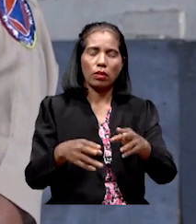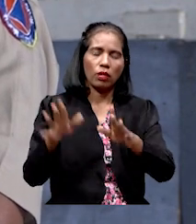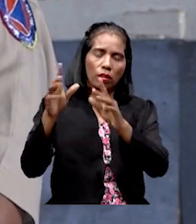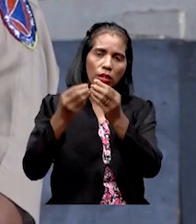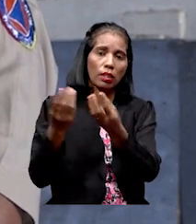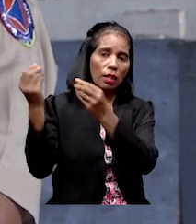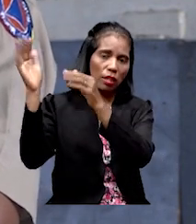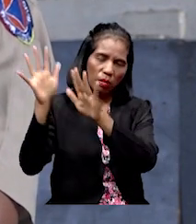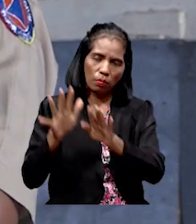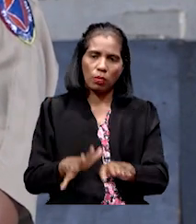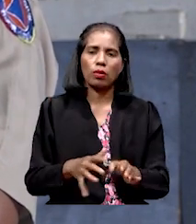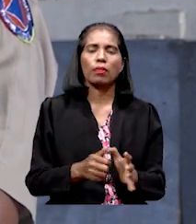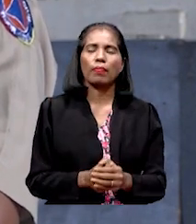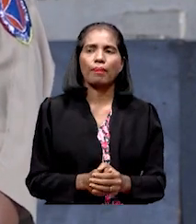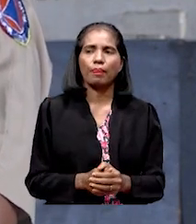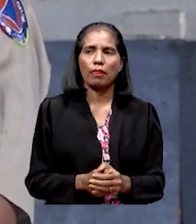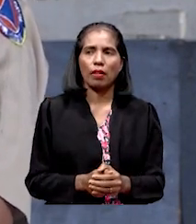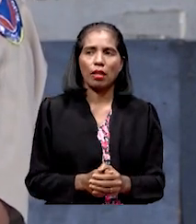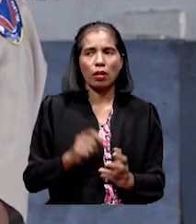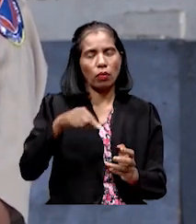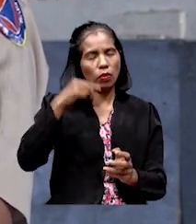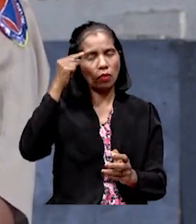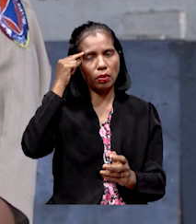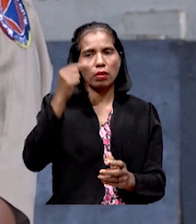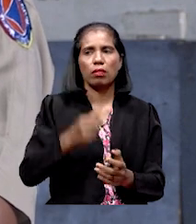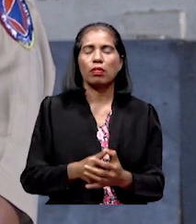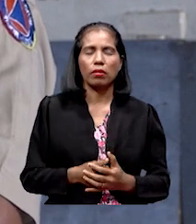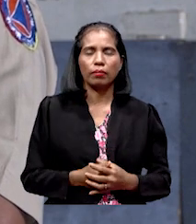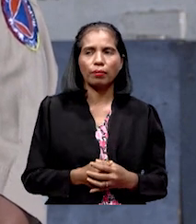ouro, né? Governo se foi,